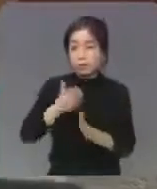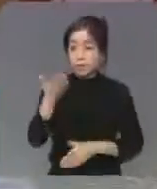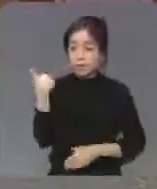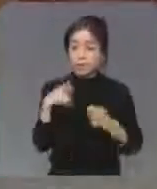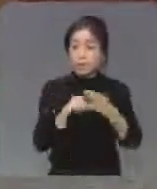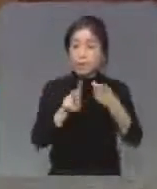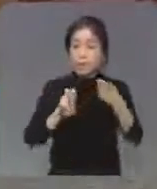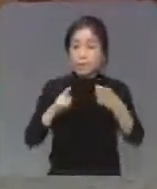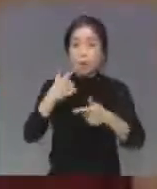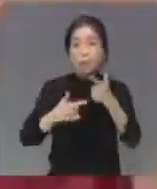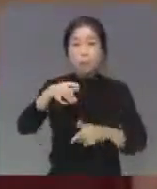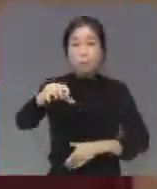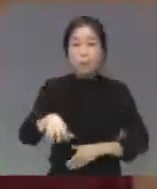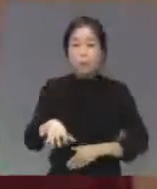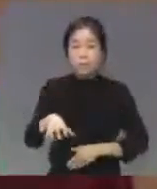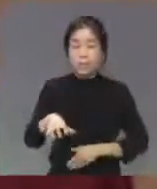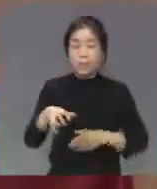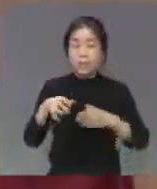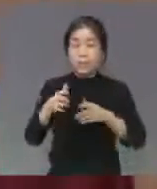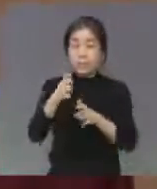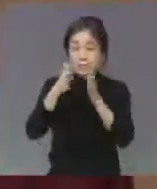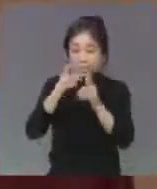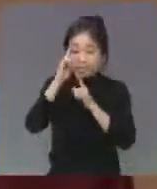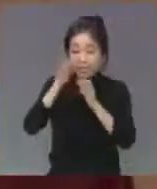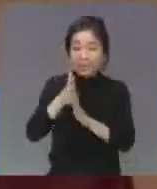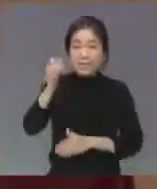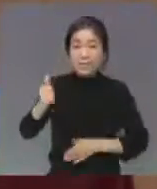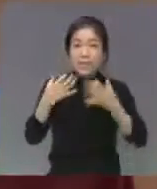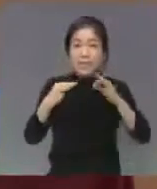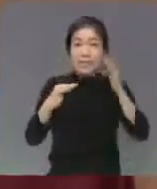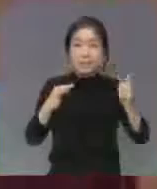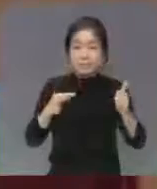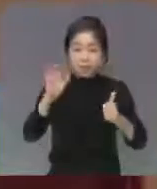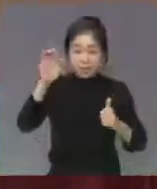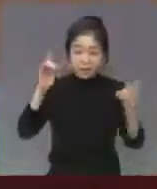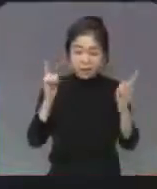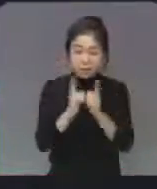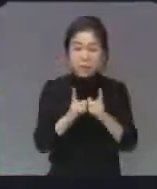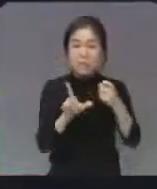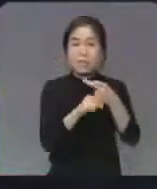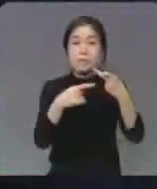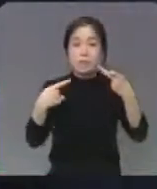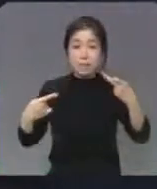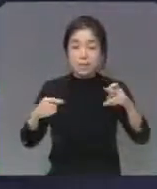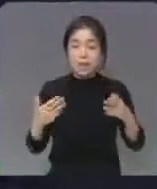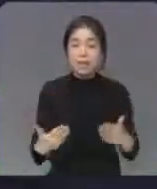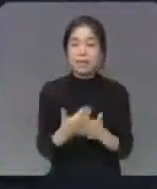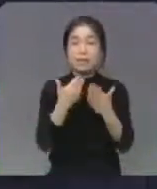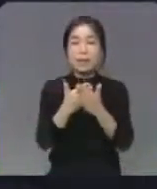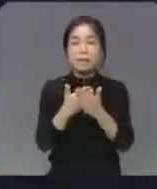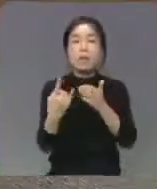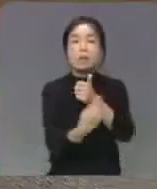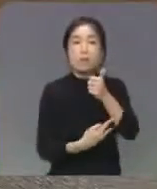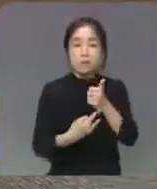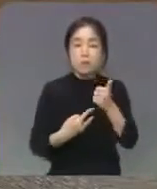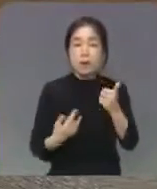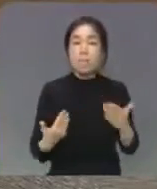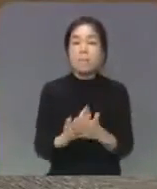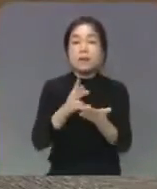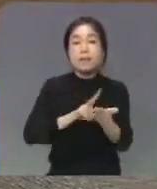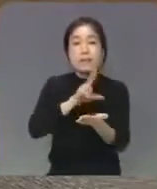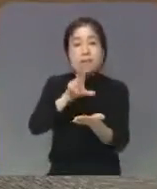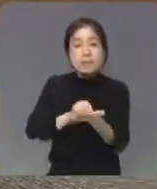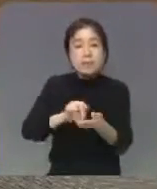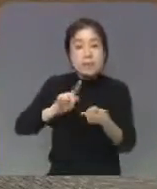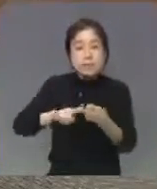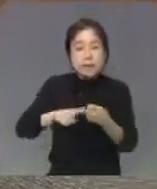20일 을 먹고 해서 이 과 김 지사가 만나 다음 달 1일 열리는 시도 상생 발전이 온 색 상 3을 개를 중심으로